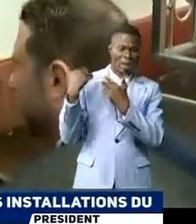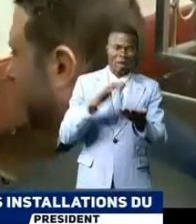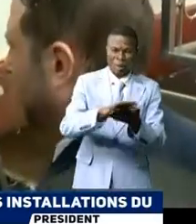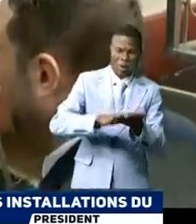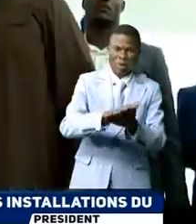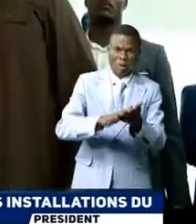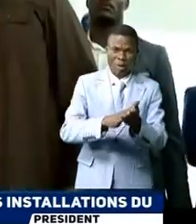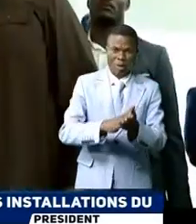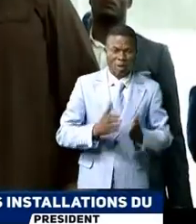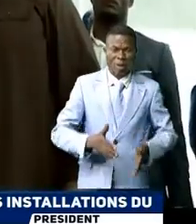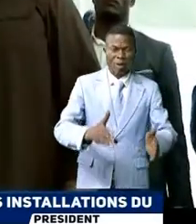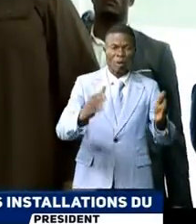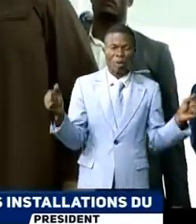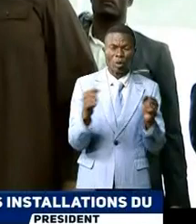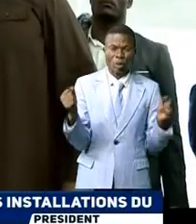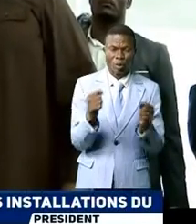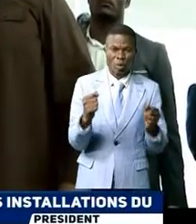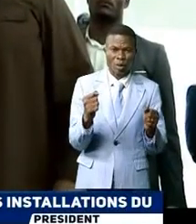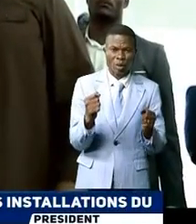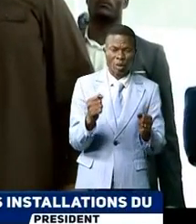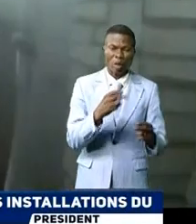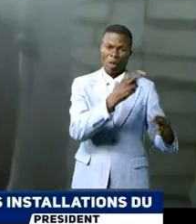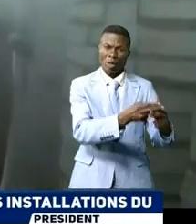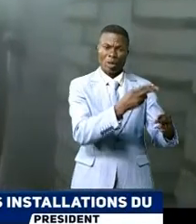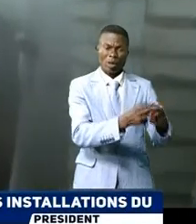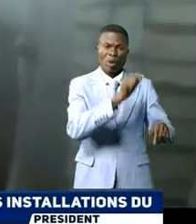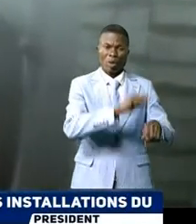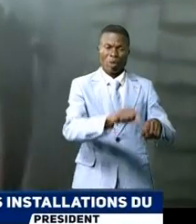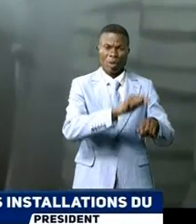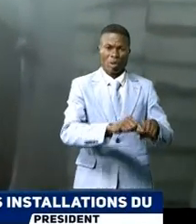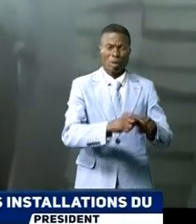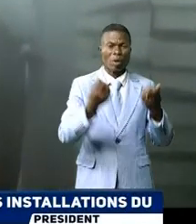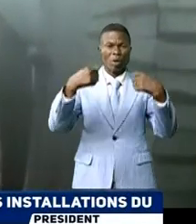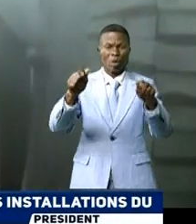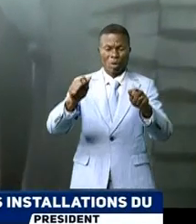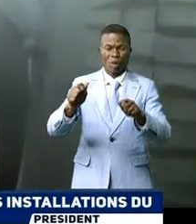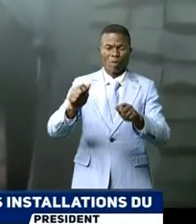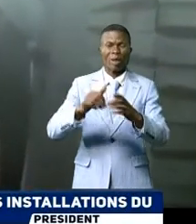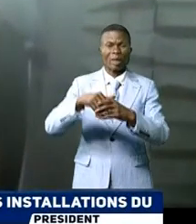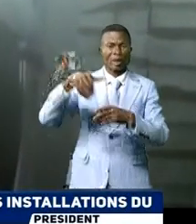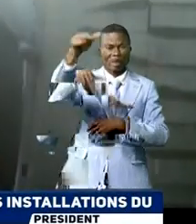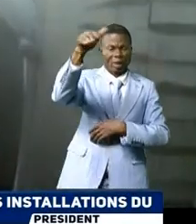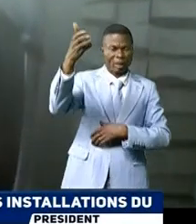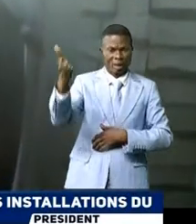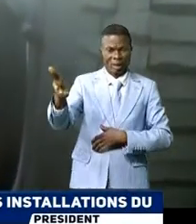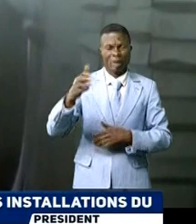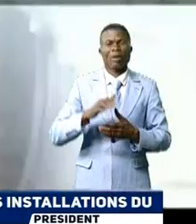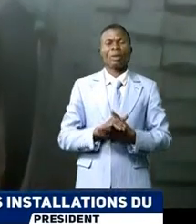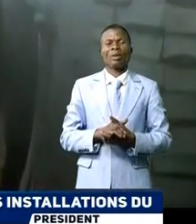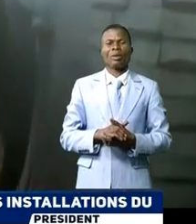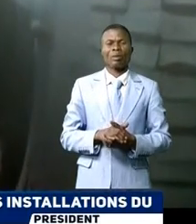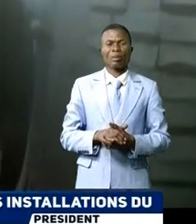et la chaîne de froid où se fait la conservation des poulets destinés à la vente au public.